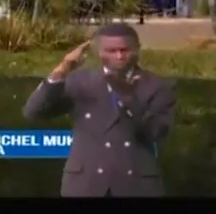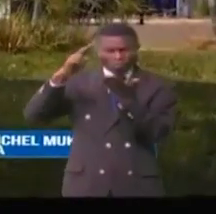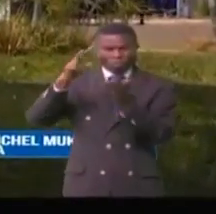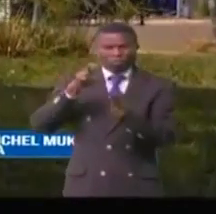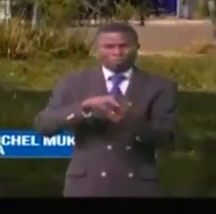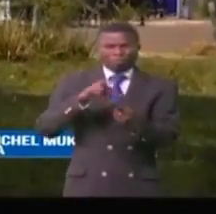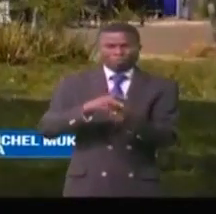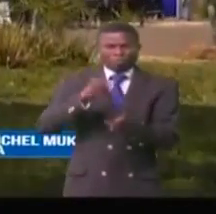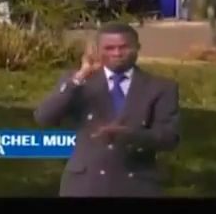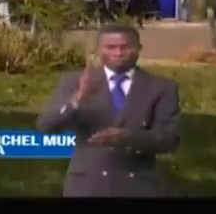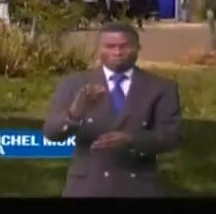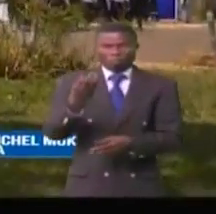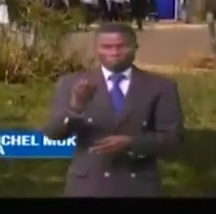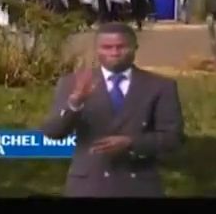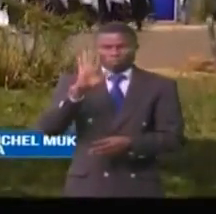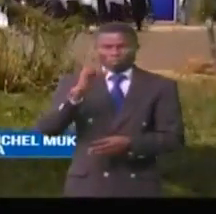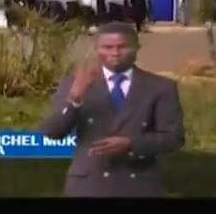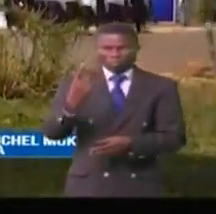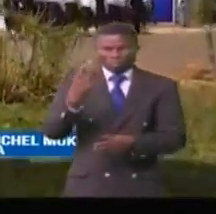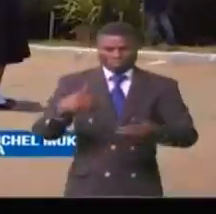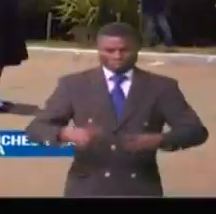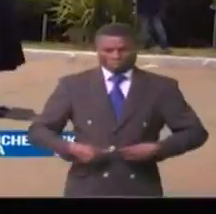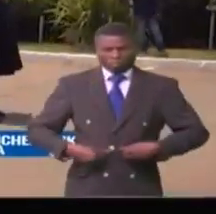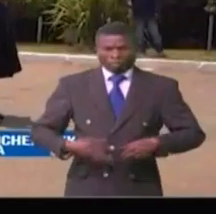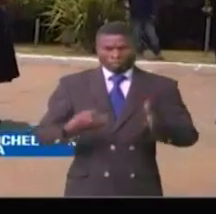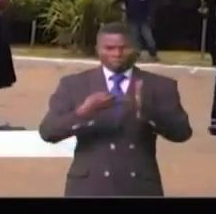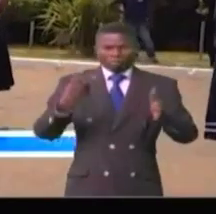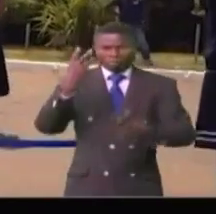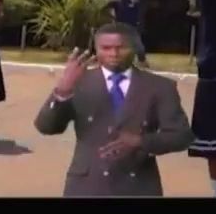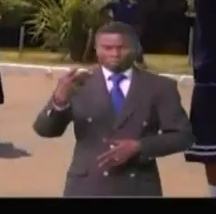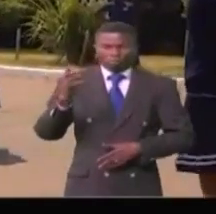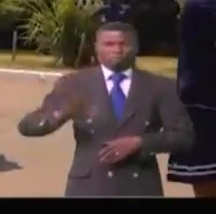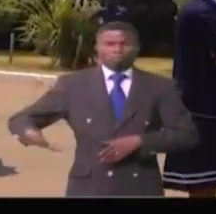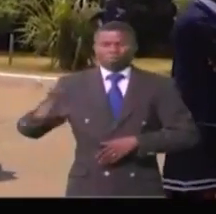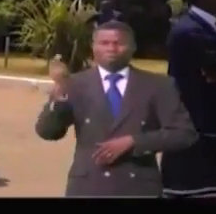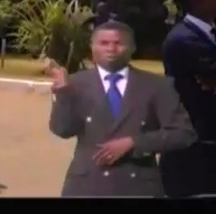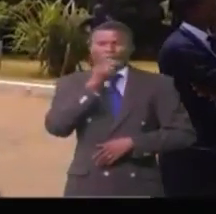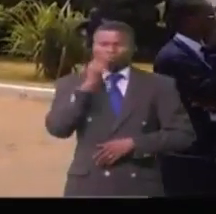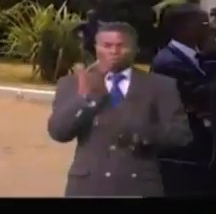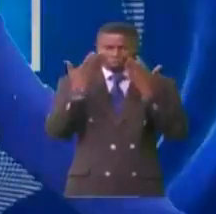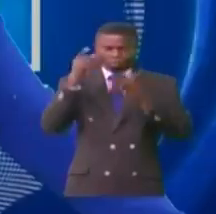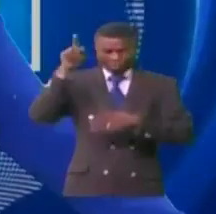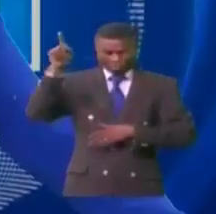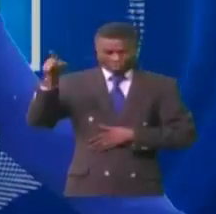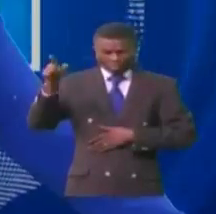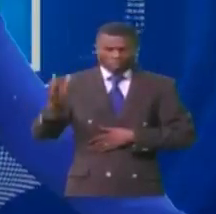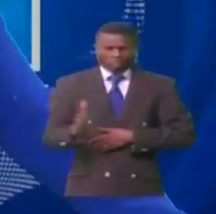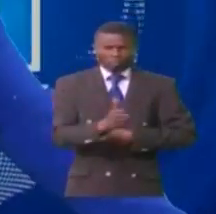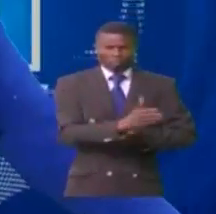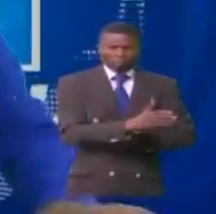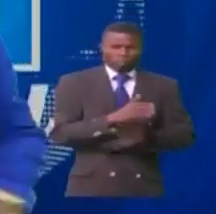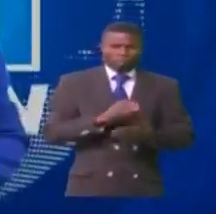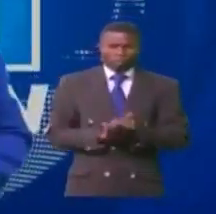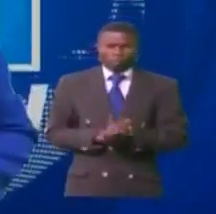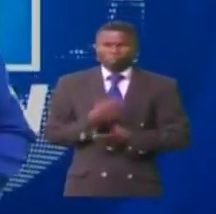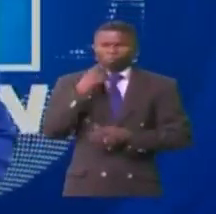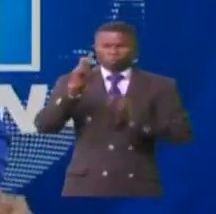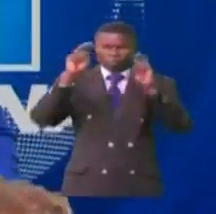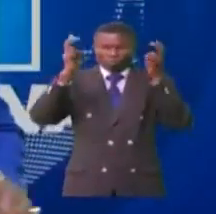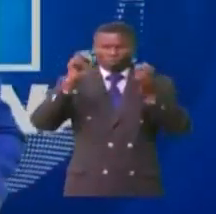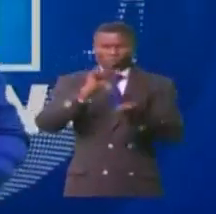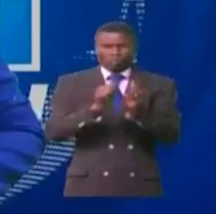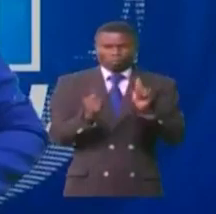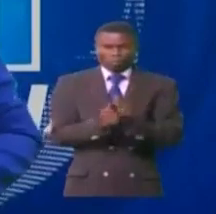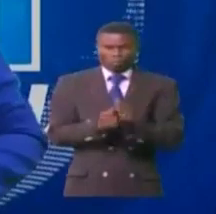à 241 jeunes, dont 82 au Maroc, en France et aux États-Unis. Jeudi au sommaire,